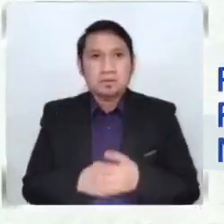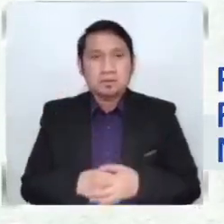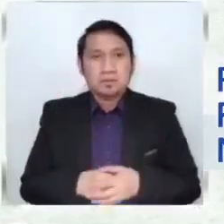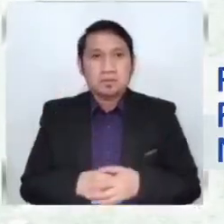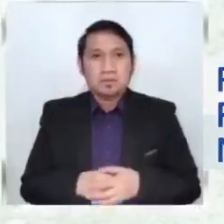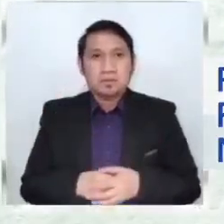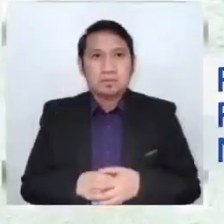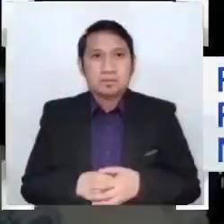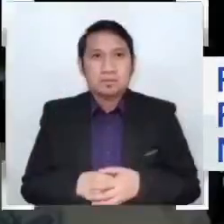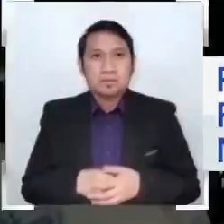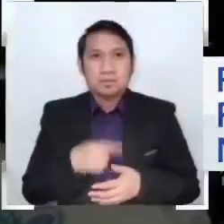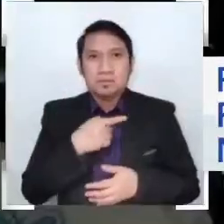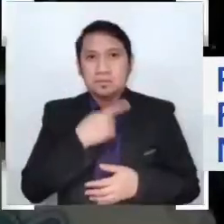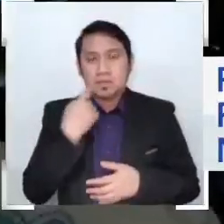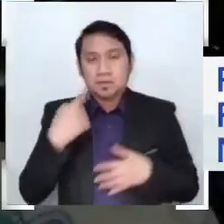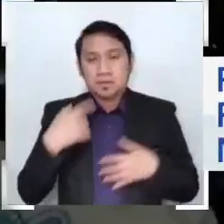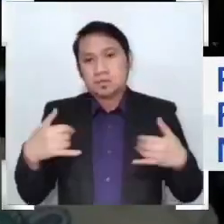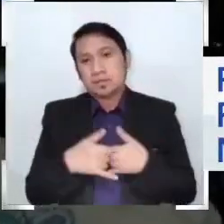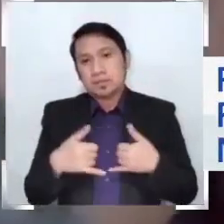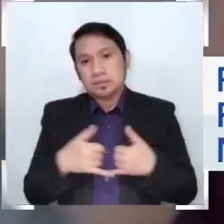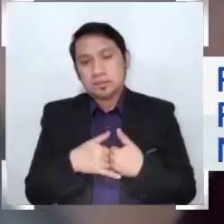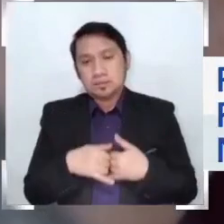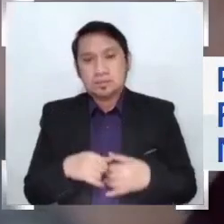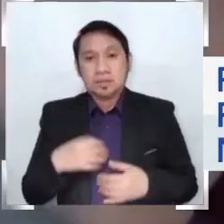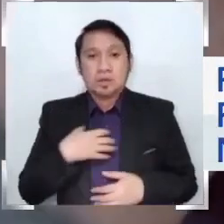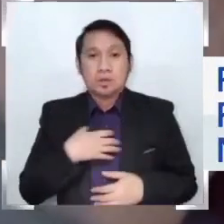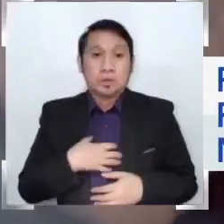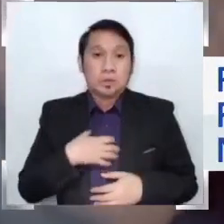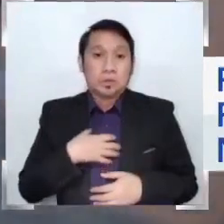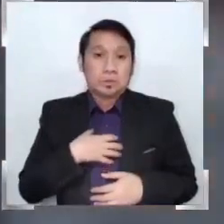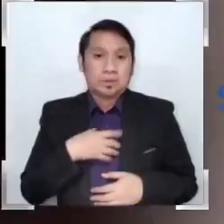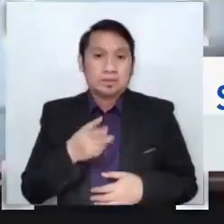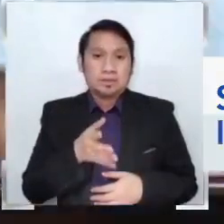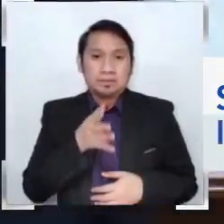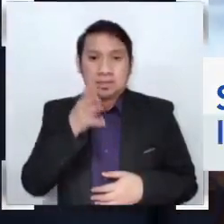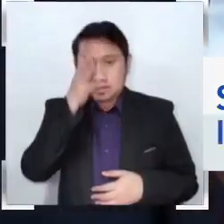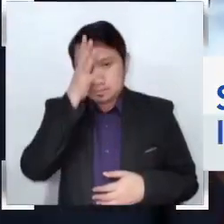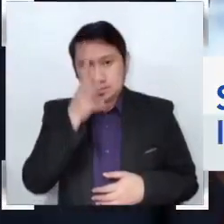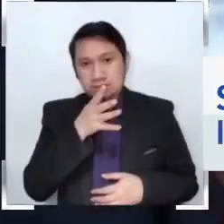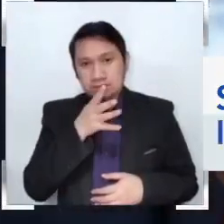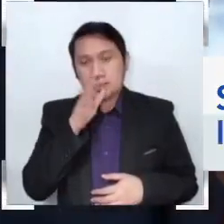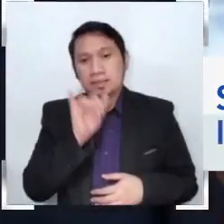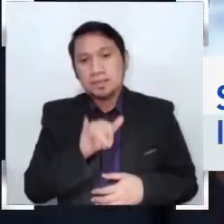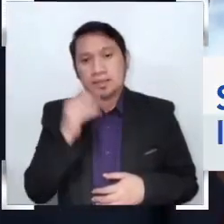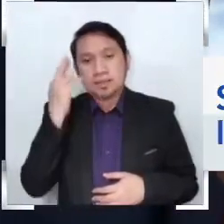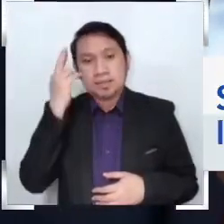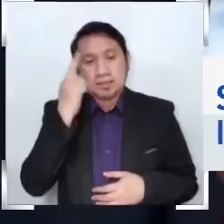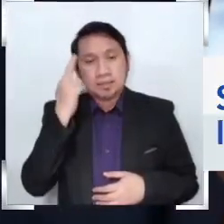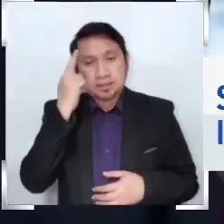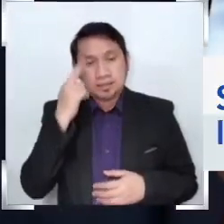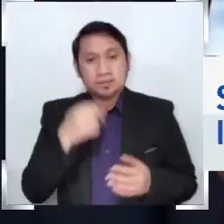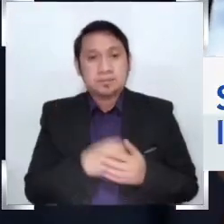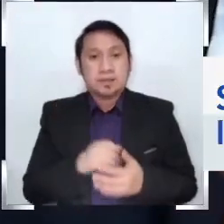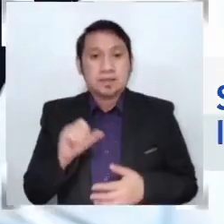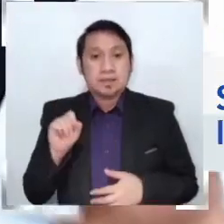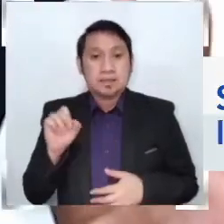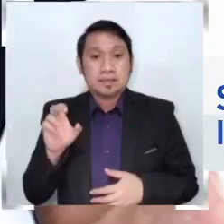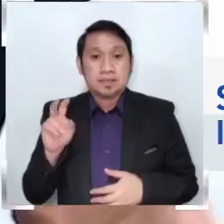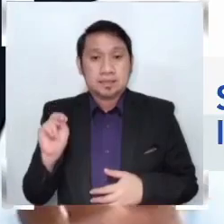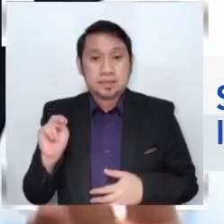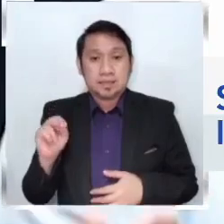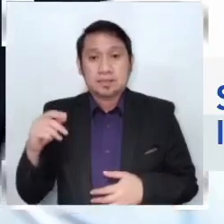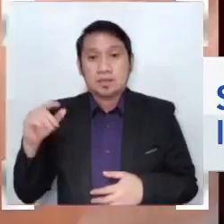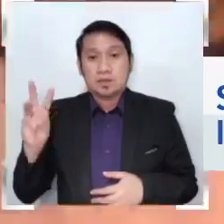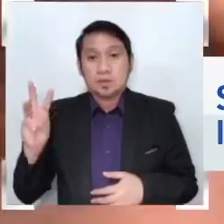Dahil sa laro. Oo. Ang reklamong ito ng ilang magulang ang isa sa mga dahilan kaya gusto ni Senador Win Gatchalian na i-regulate ang